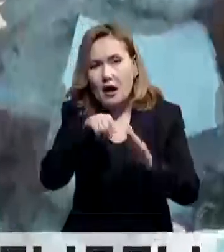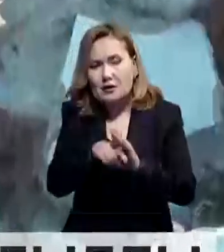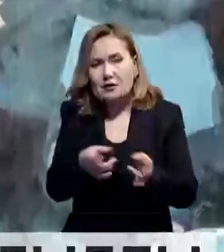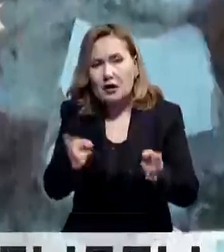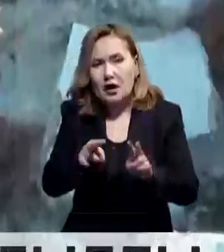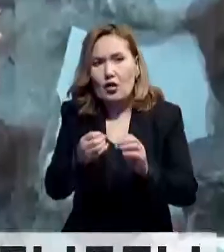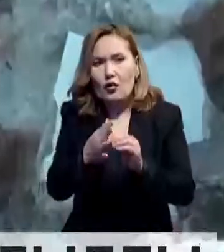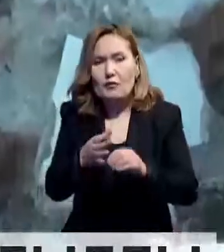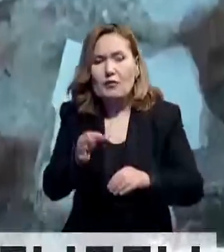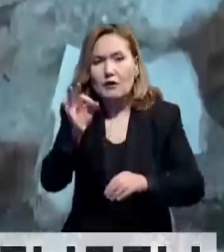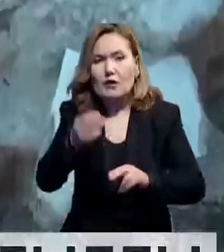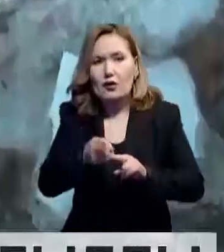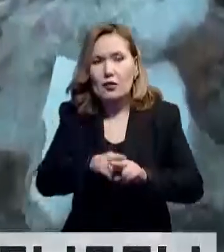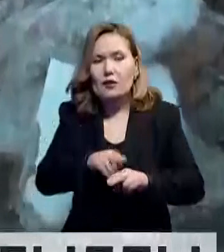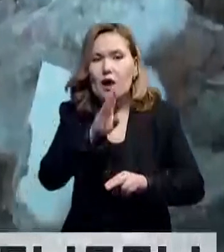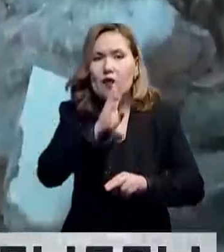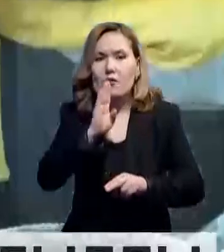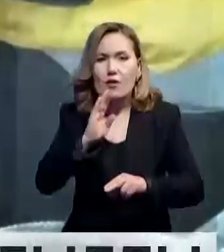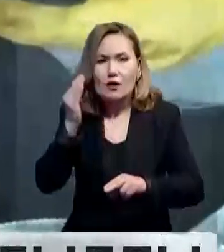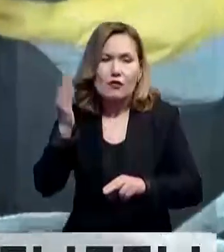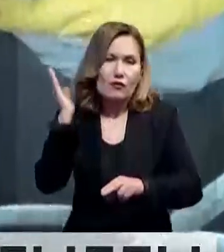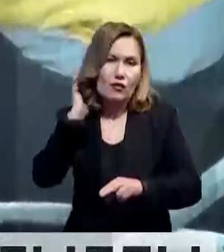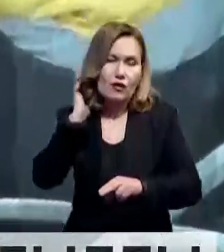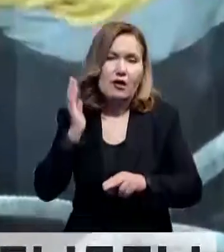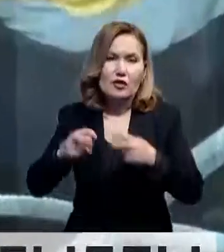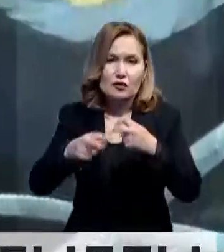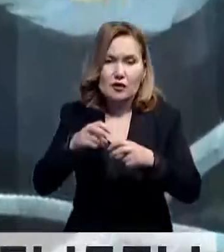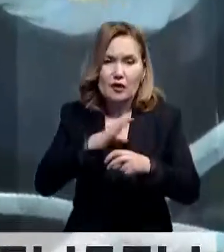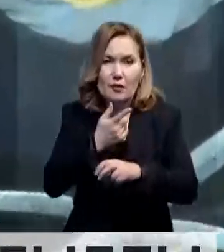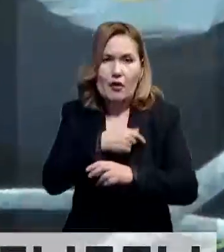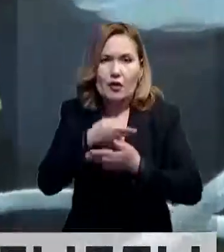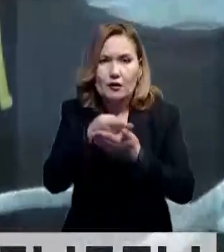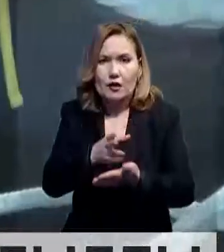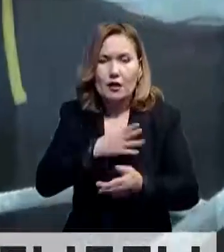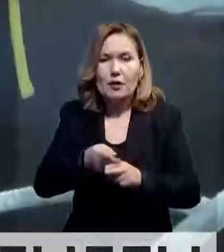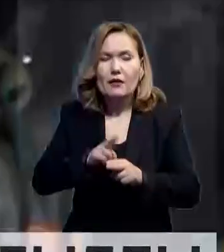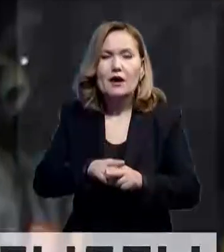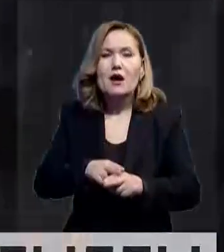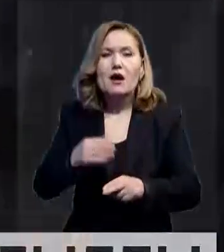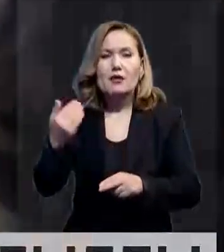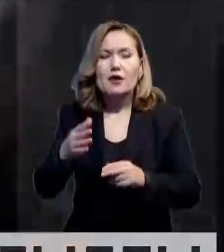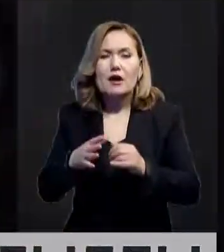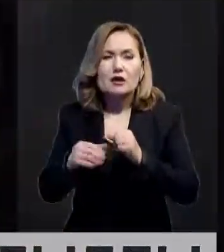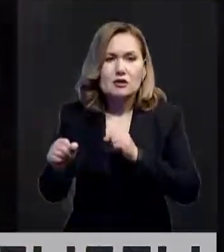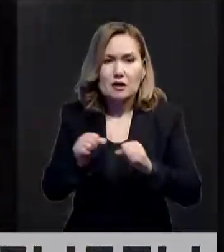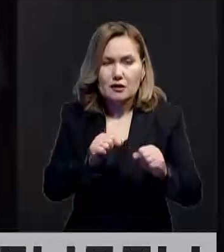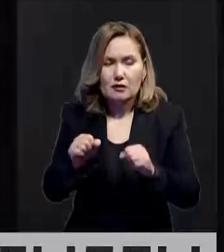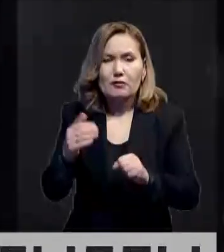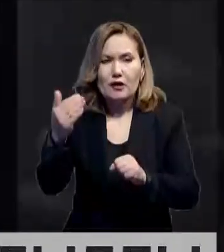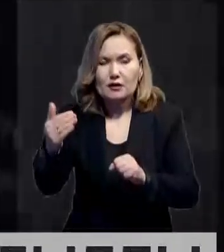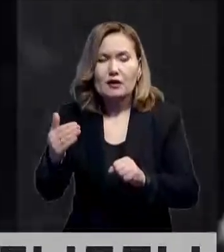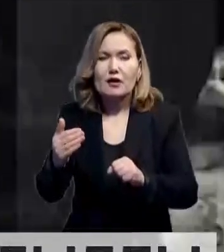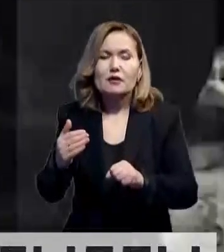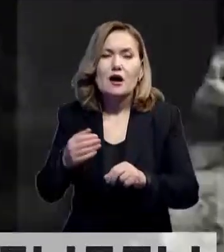жатқан. Әйелдің мойнына зақым келіпті, ол ауруханаға жеткізілді. Зілзаладан оның жолдасы мен балалары опат